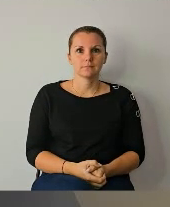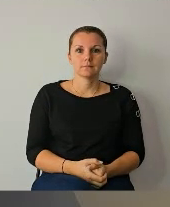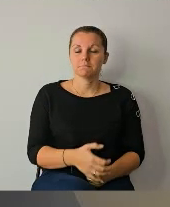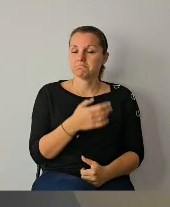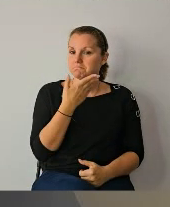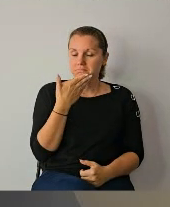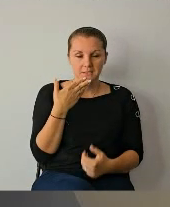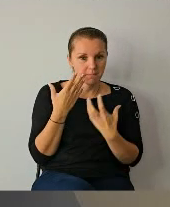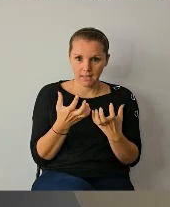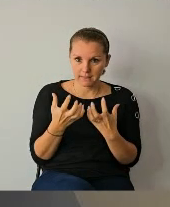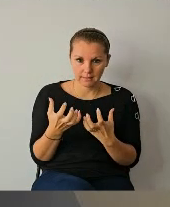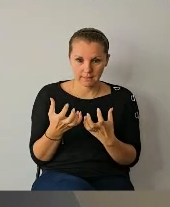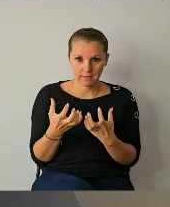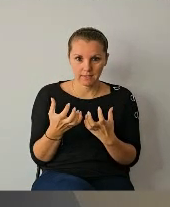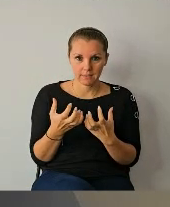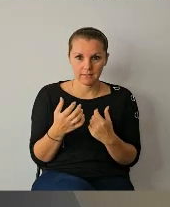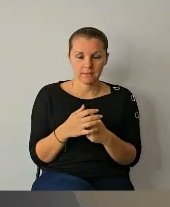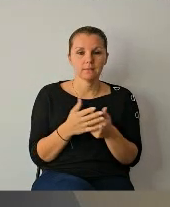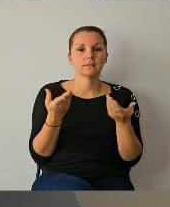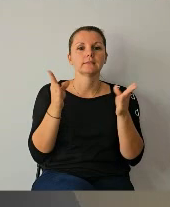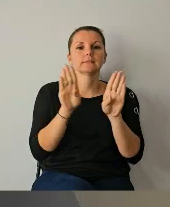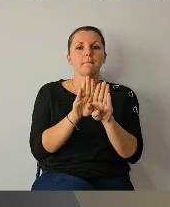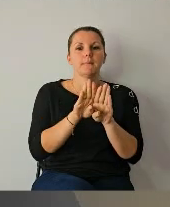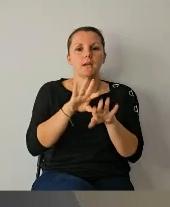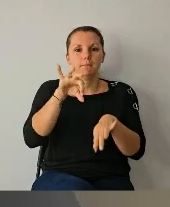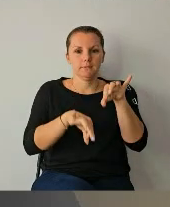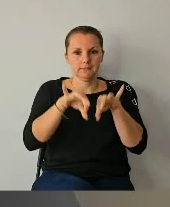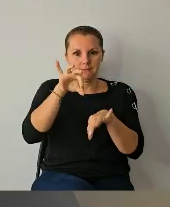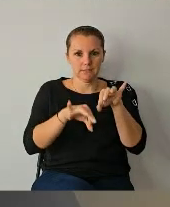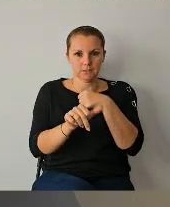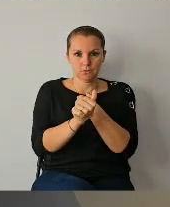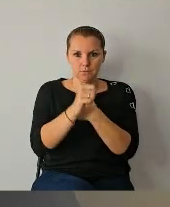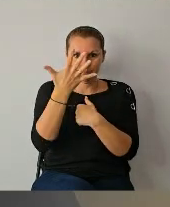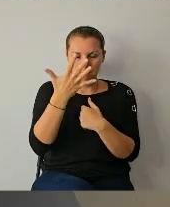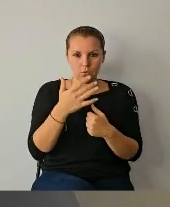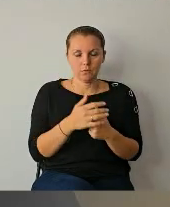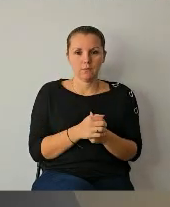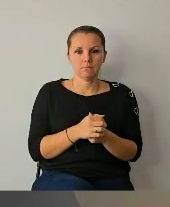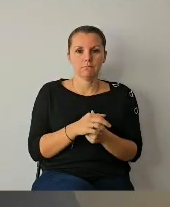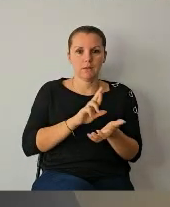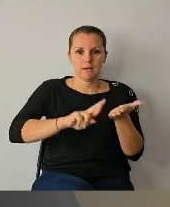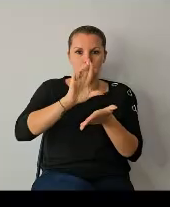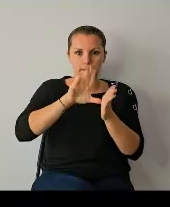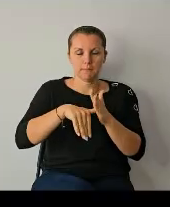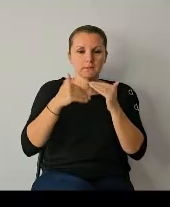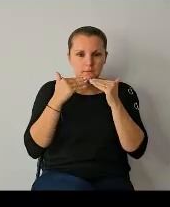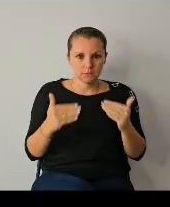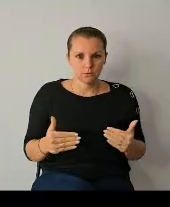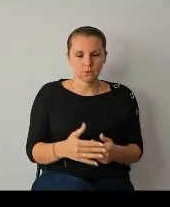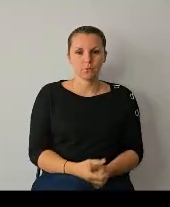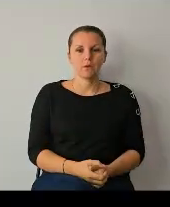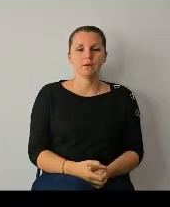Nie widzę chętnych, więc zamykam 65. sesję Rady Miejskiej w Bogufale. Dziękuję.